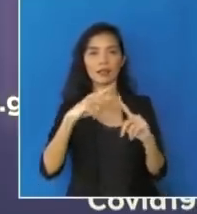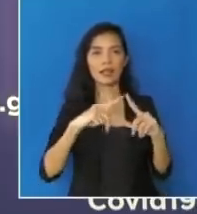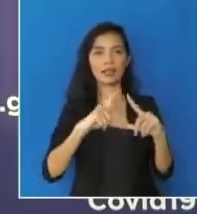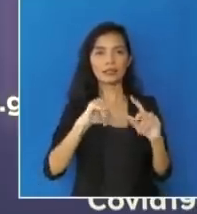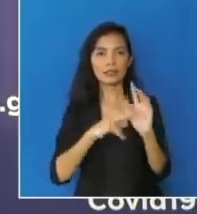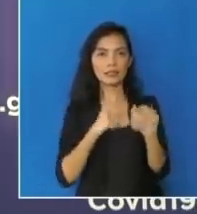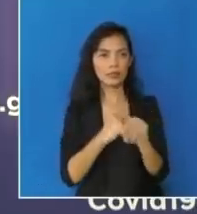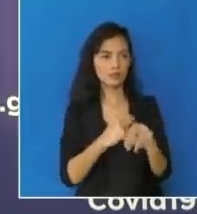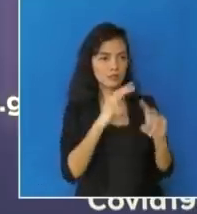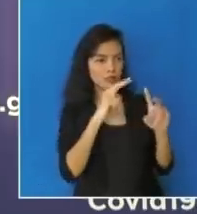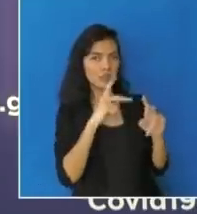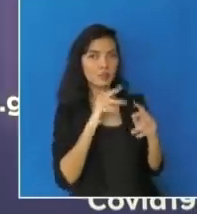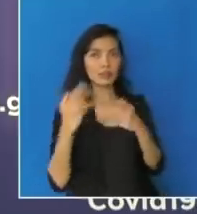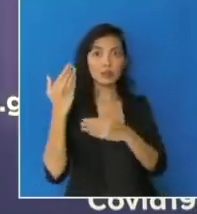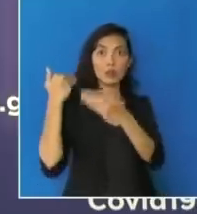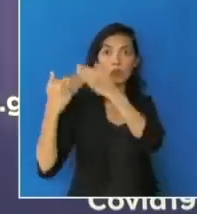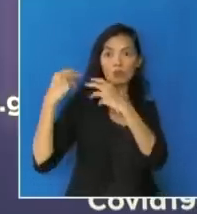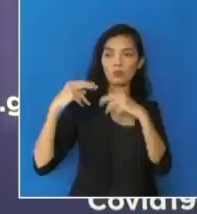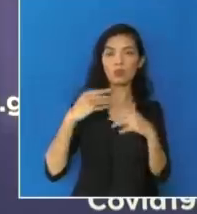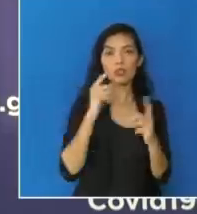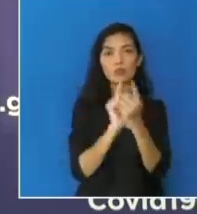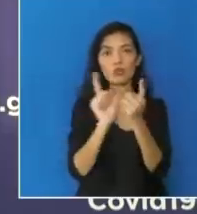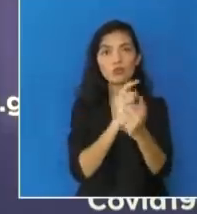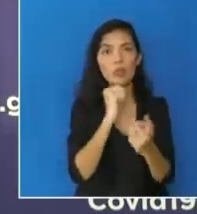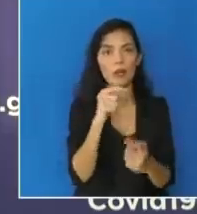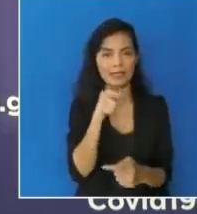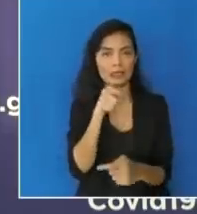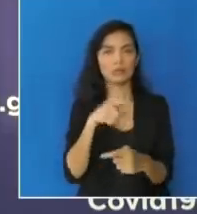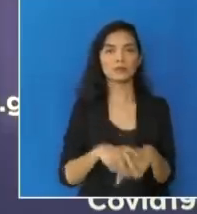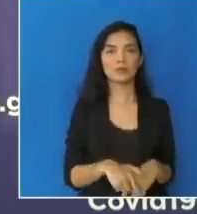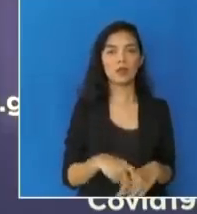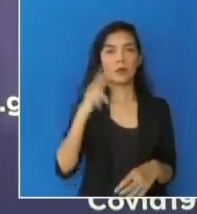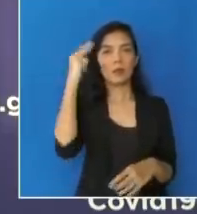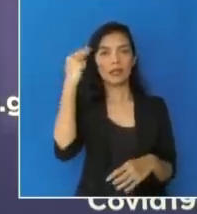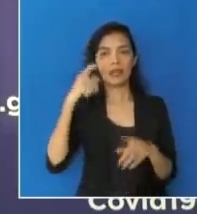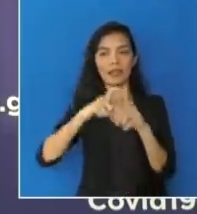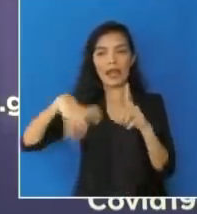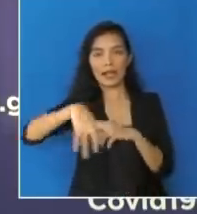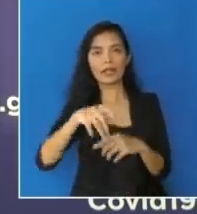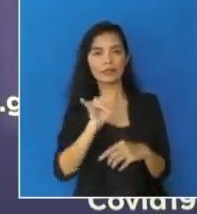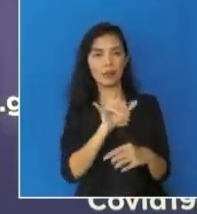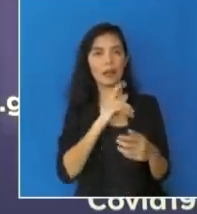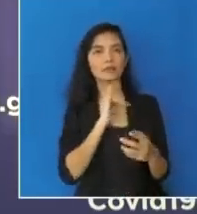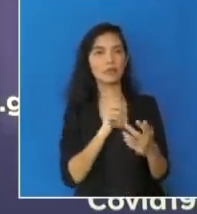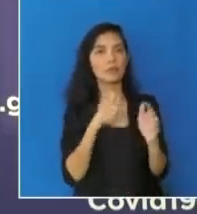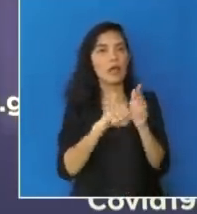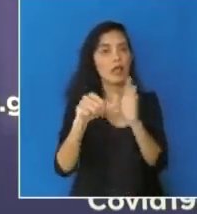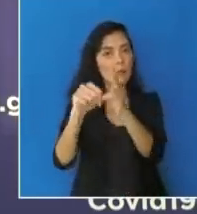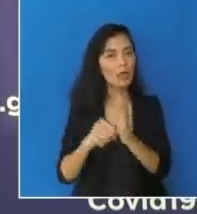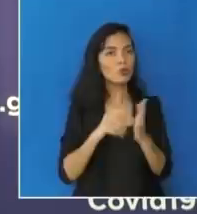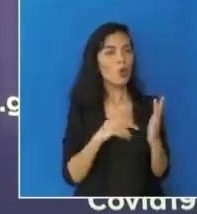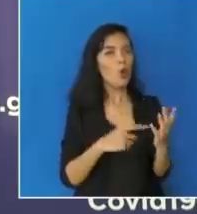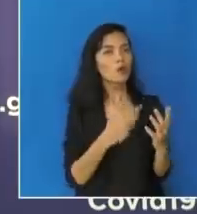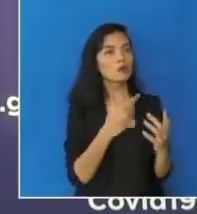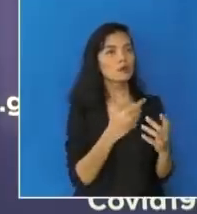setempat yang sudah barang tentu akan dibantu oleh pemerintah setempat, aparat pemerintah setempat.